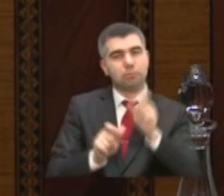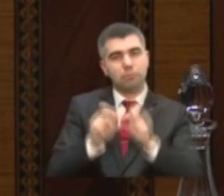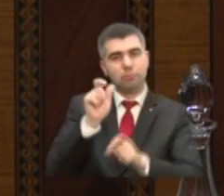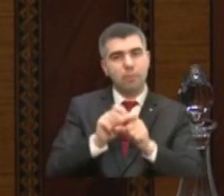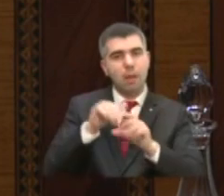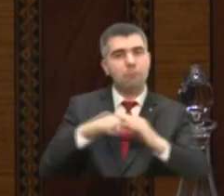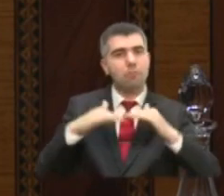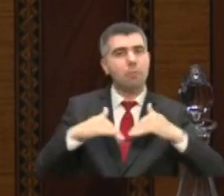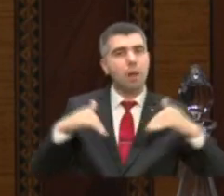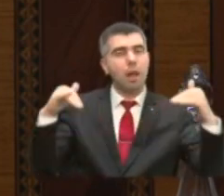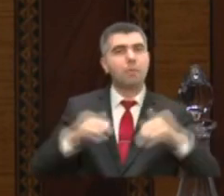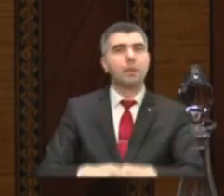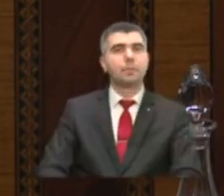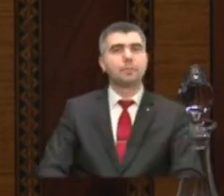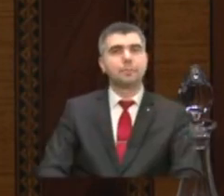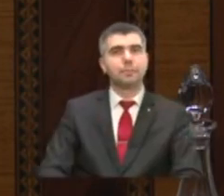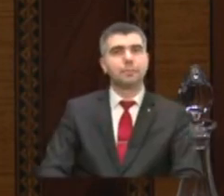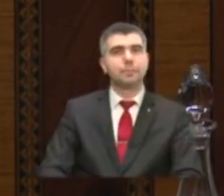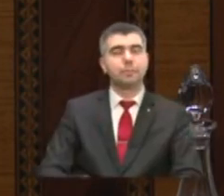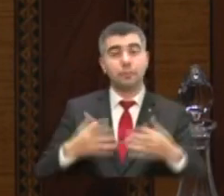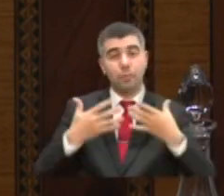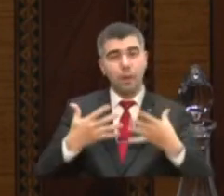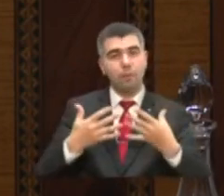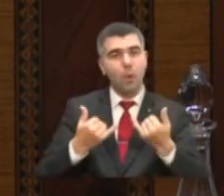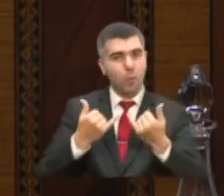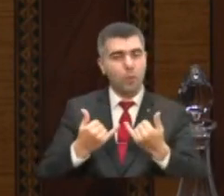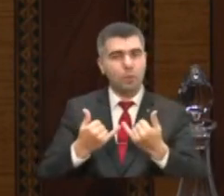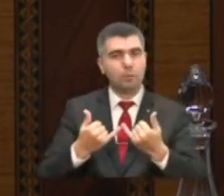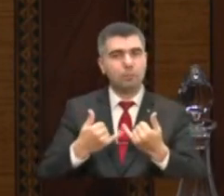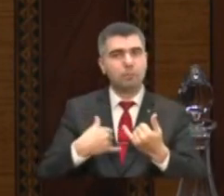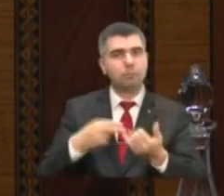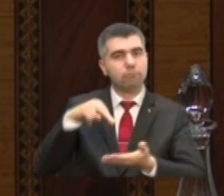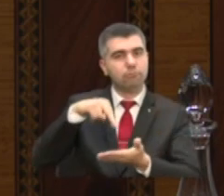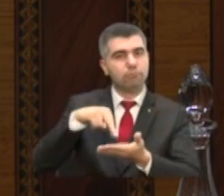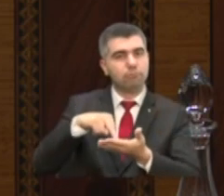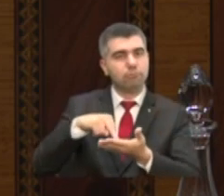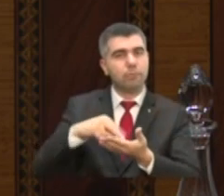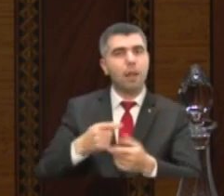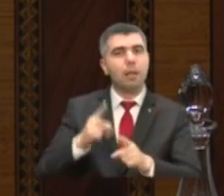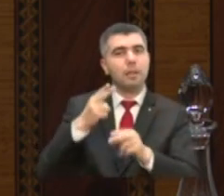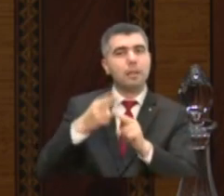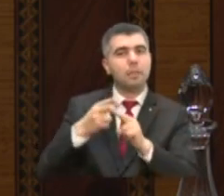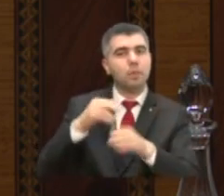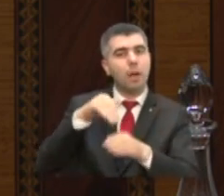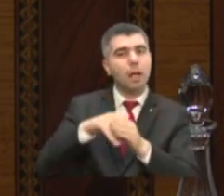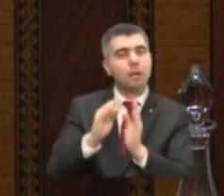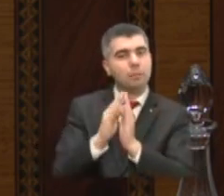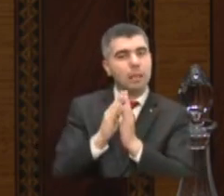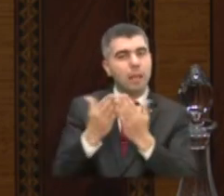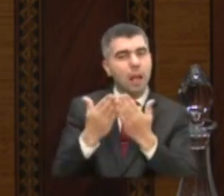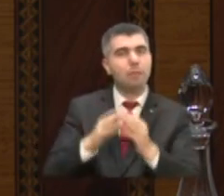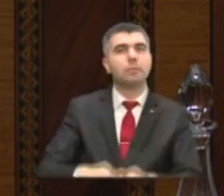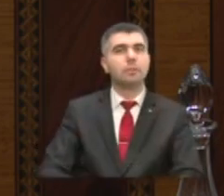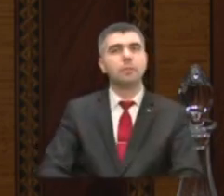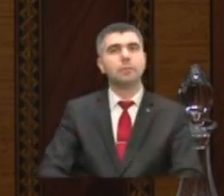النواب المحترمين، يشرفني أن أتناول الكلمة باسم المجموعة النيابية للتقدم